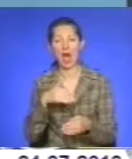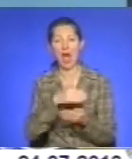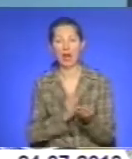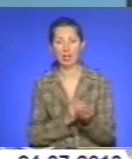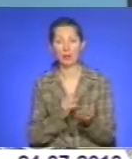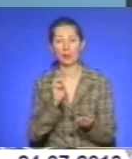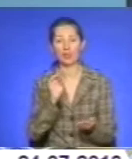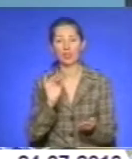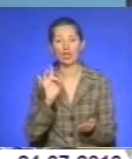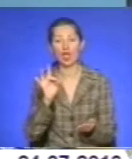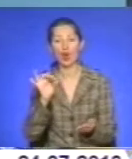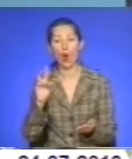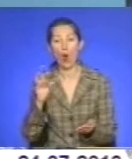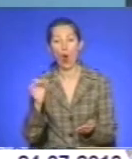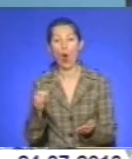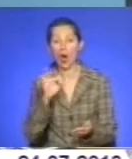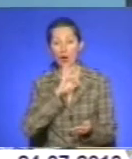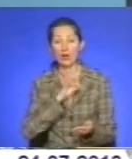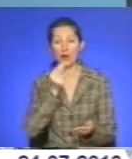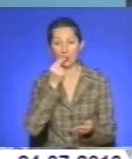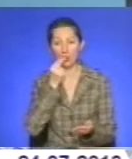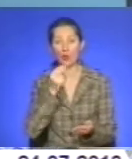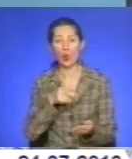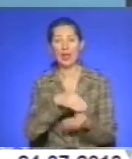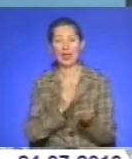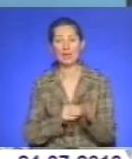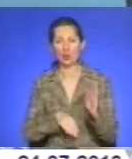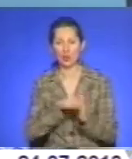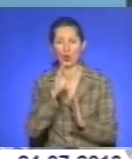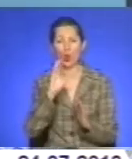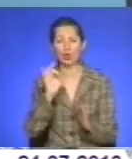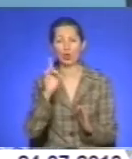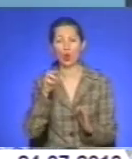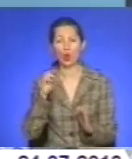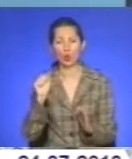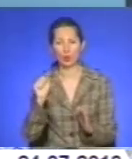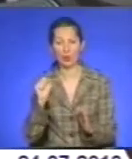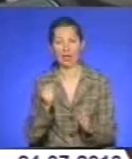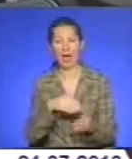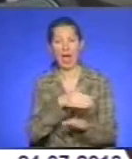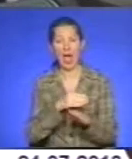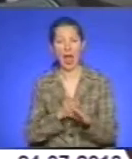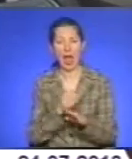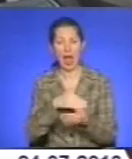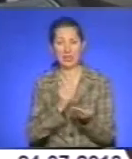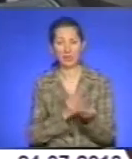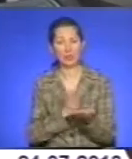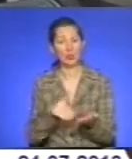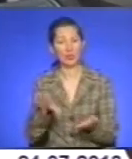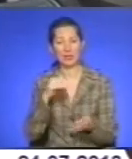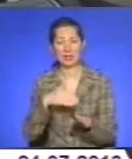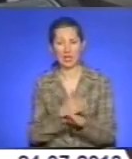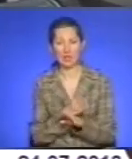хліб високого сортовий. Хліб повинен бути весь якісний. Загалом аграрії